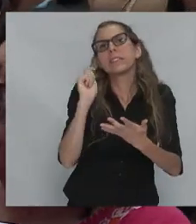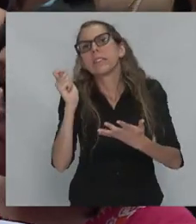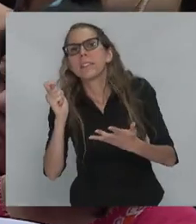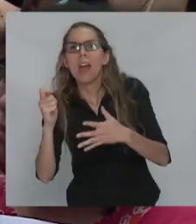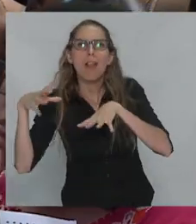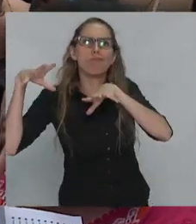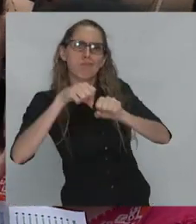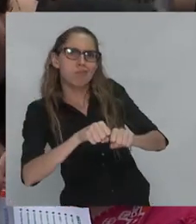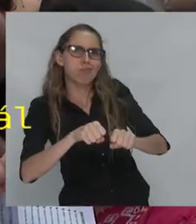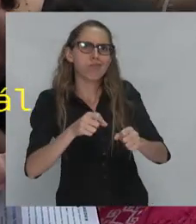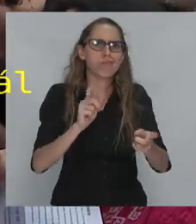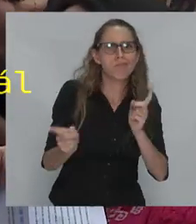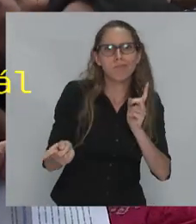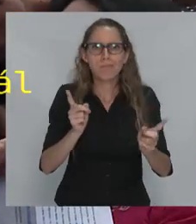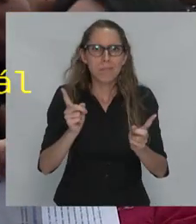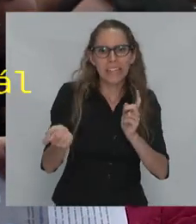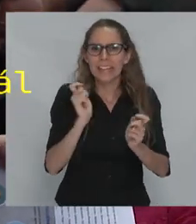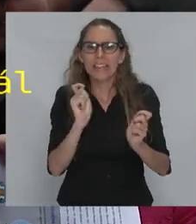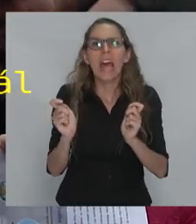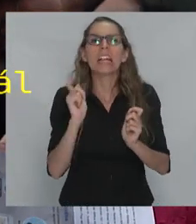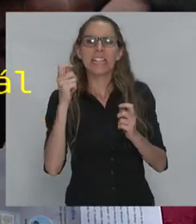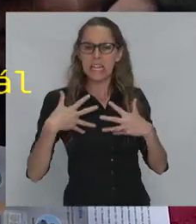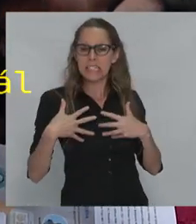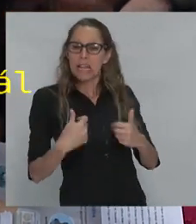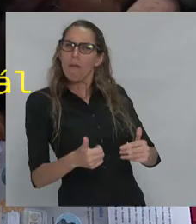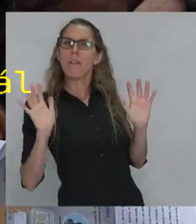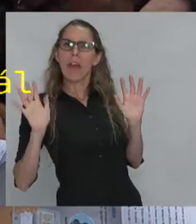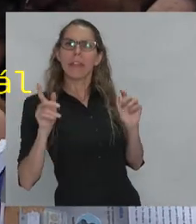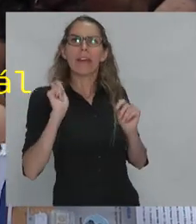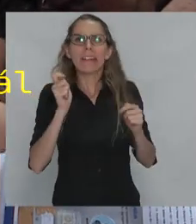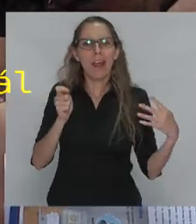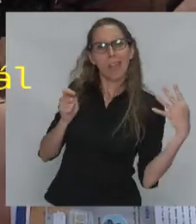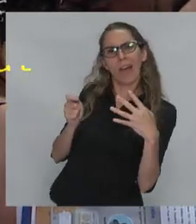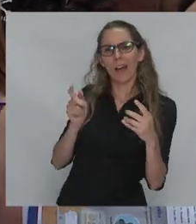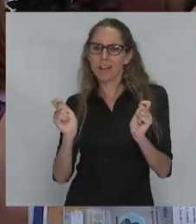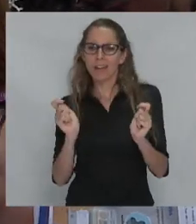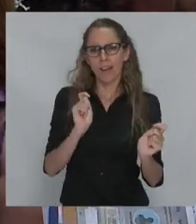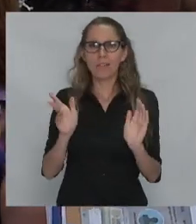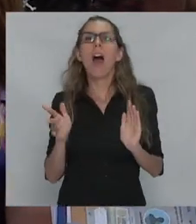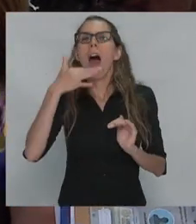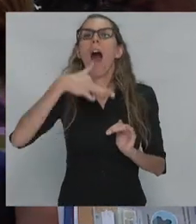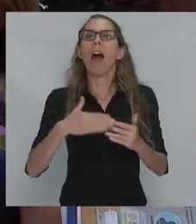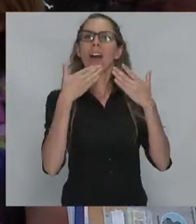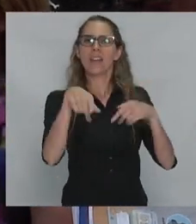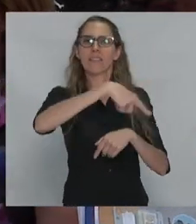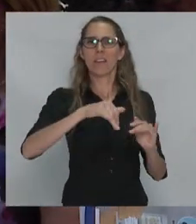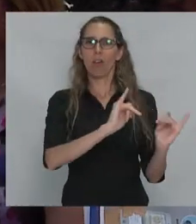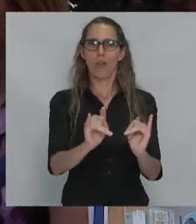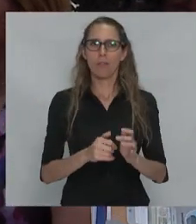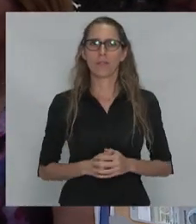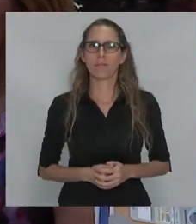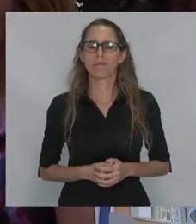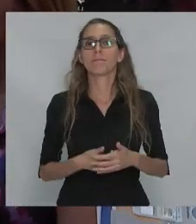agresse. Et c'est pour cela que maintenant nous sommes arrivés au deuxième moment, la deuxième étape. Maintenant est